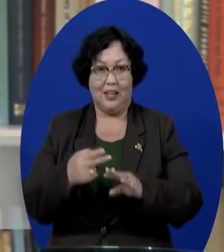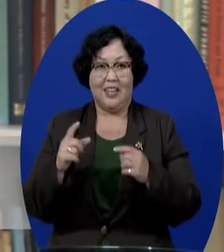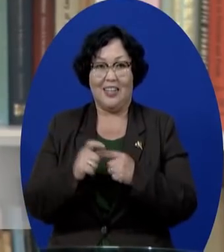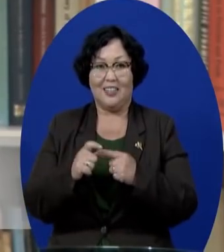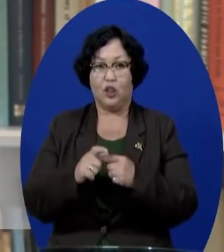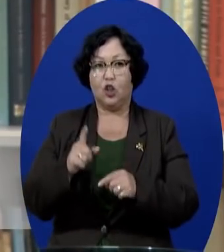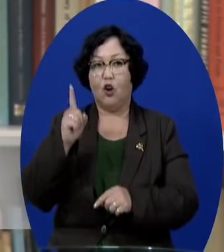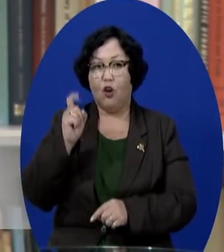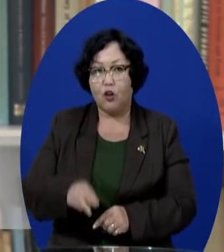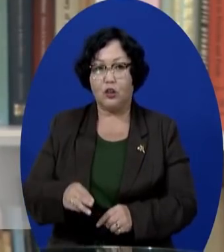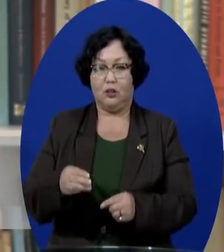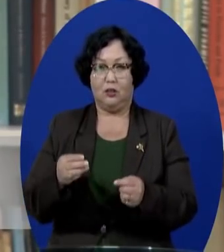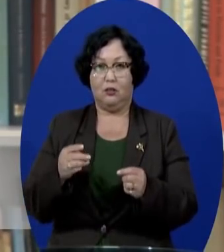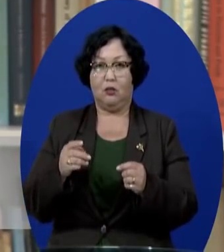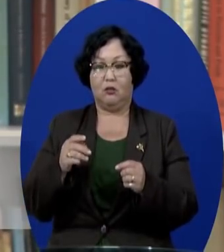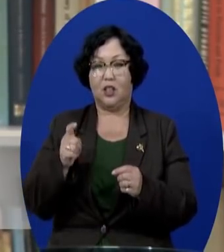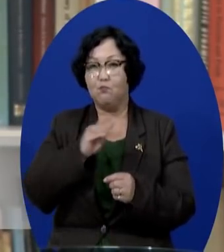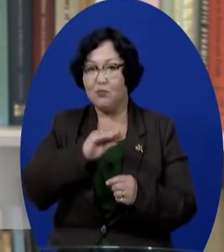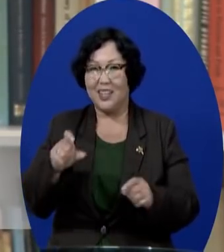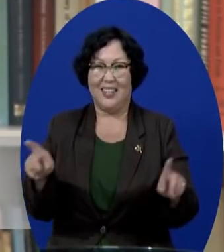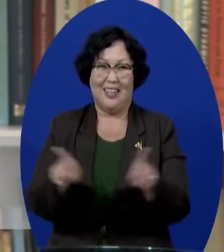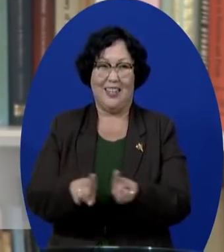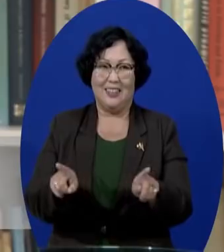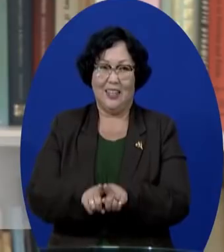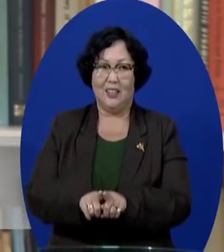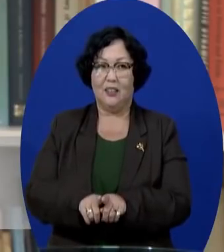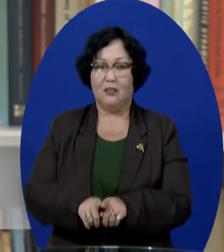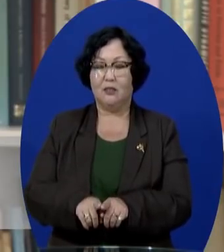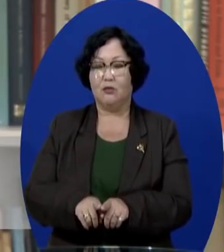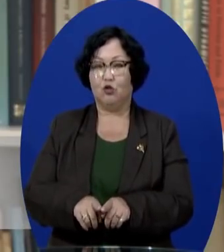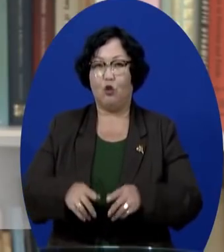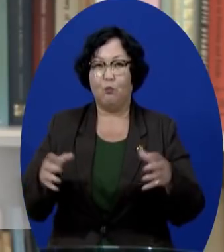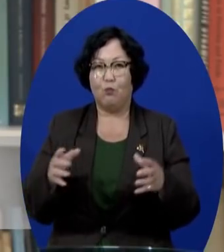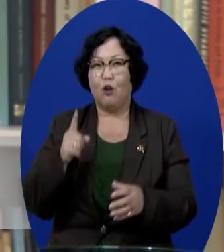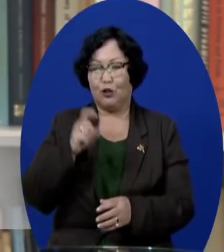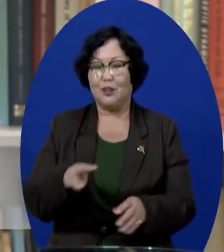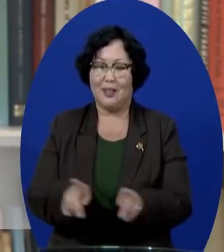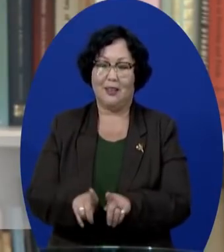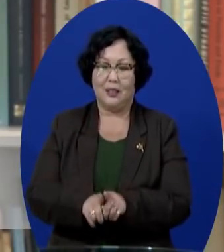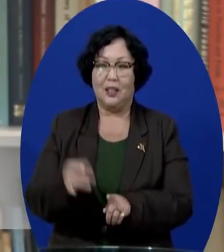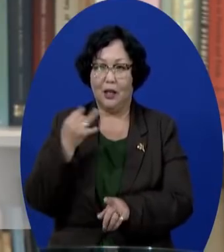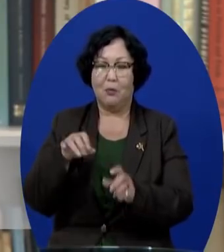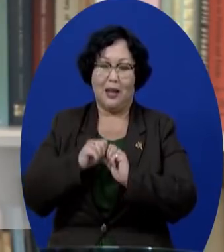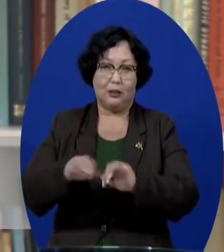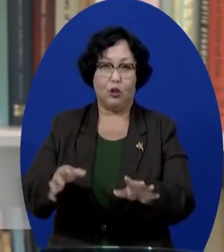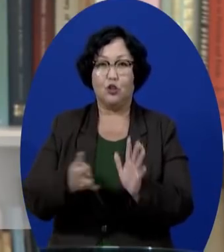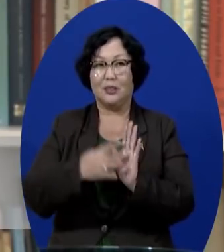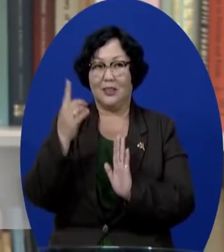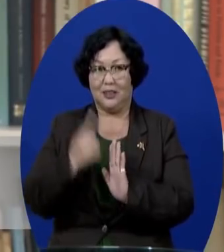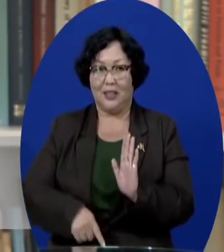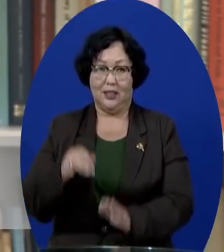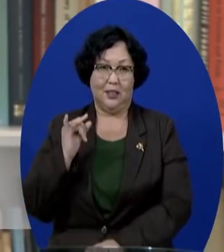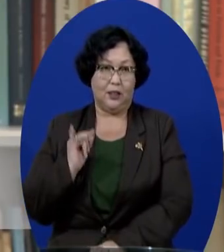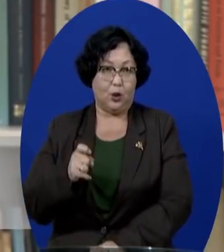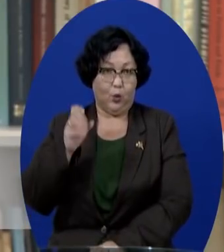нэг том хотод бол халдвар эхнээсээ гарч байгаатай бол ялгаагүй. Тэгээ ийм учраас бол 9-р сард бол халдварын эрсдэл